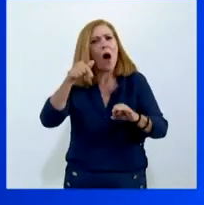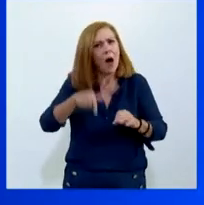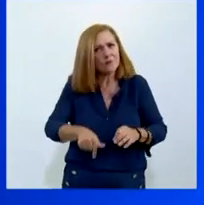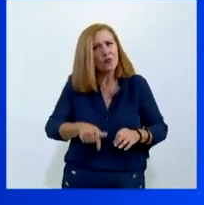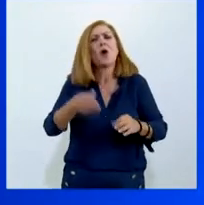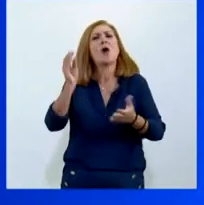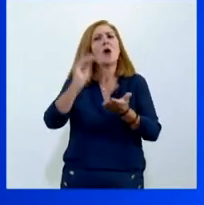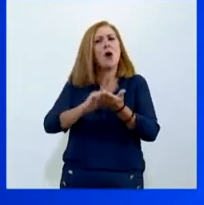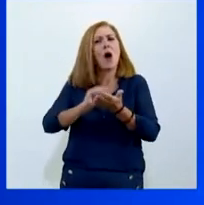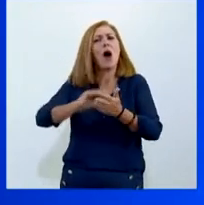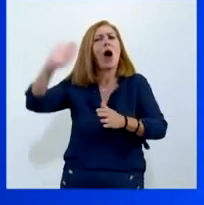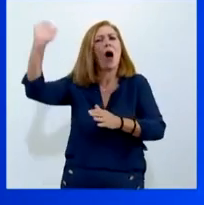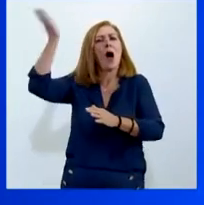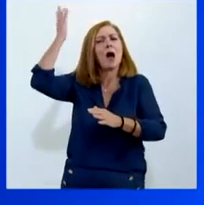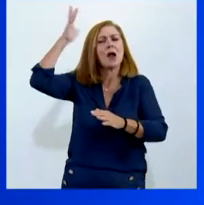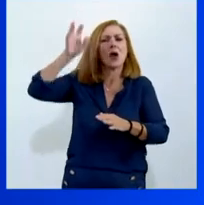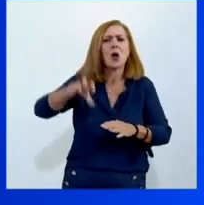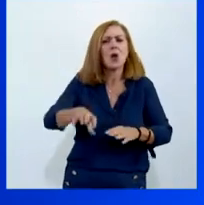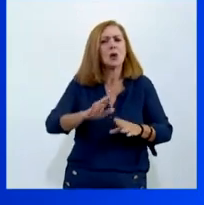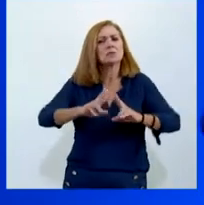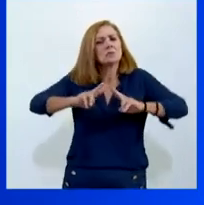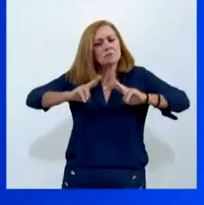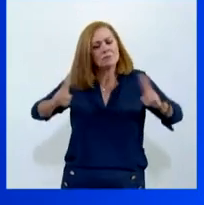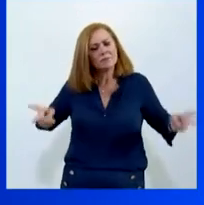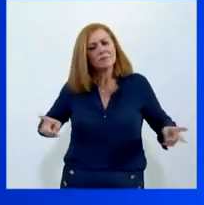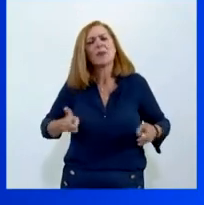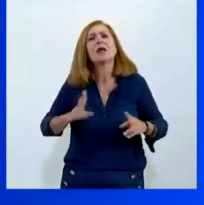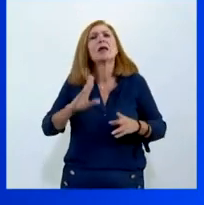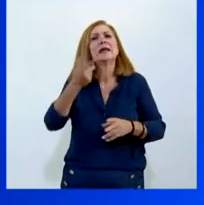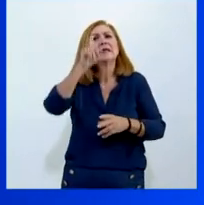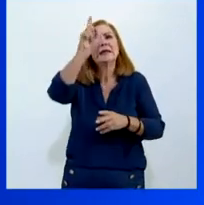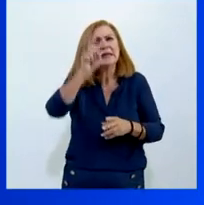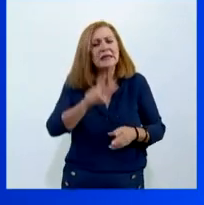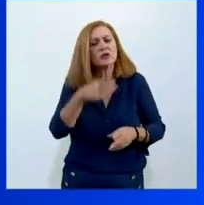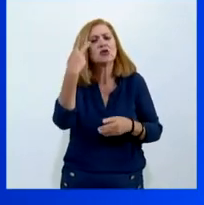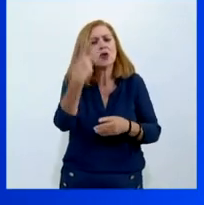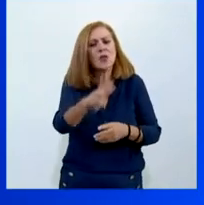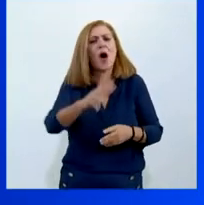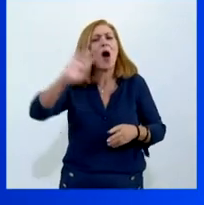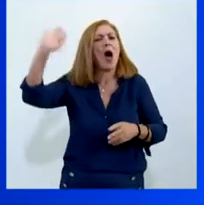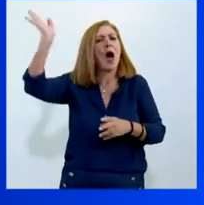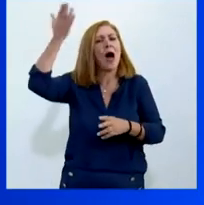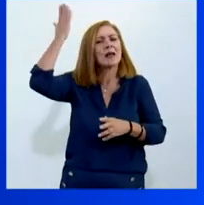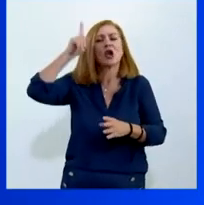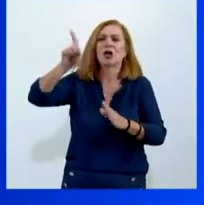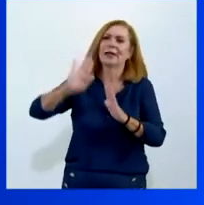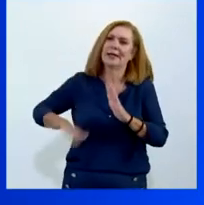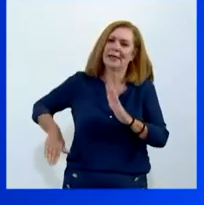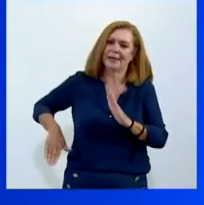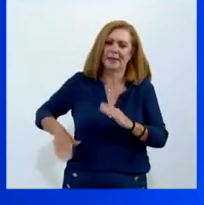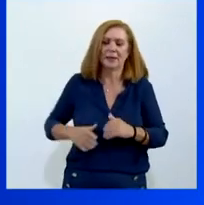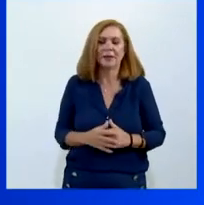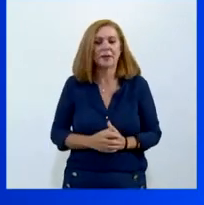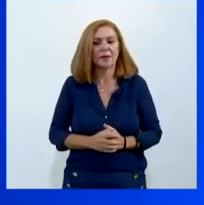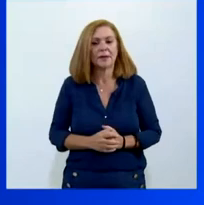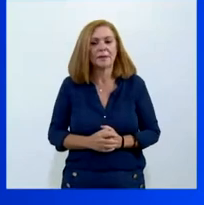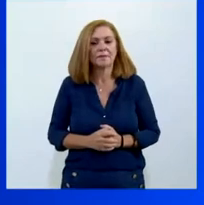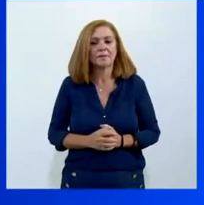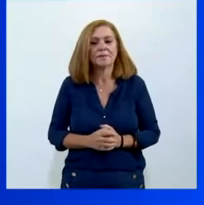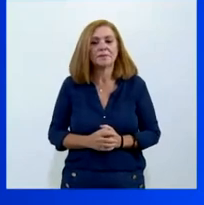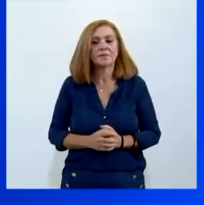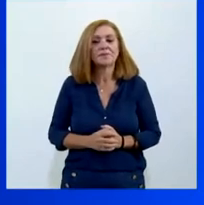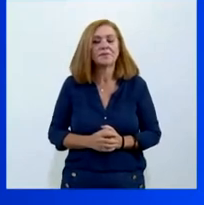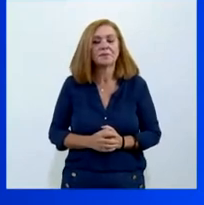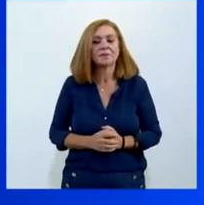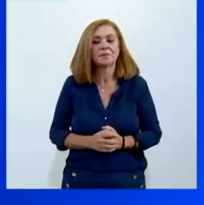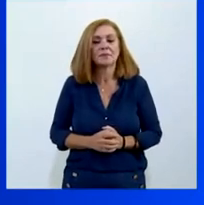άλλους αρχαιολογικούς χώρους, ενδεχομένως συμπεριλαμβανομένων και των εμβληματικών αρχαιολογικών χώρων της Κρήτης. Για μας το